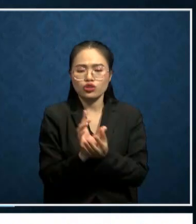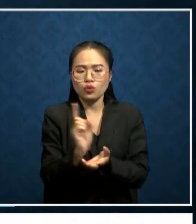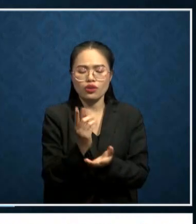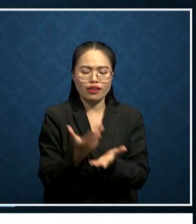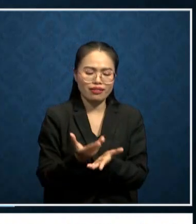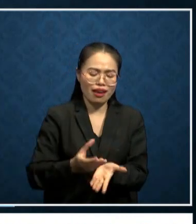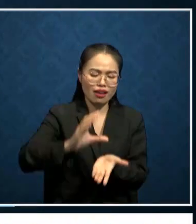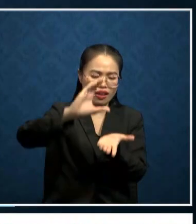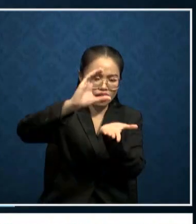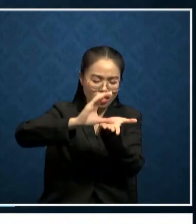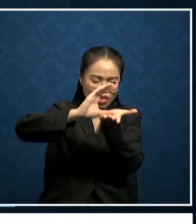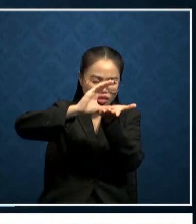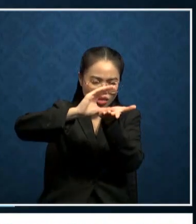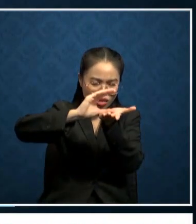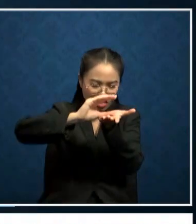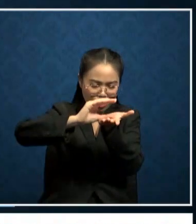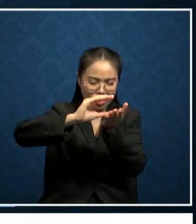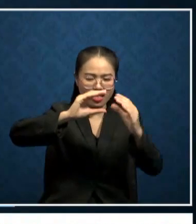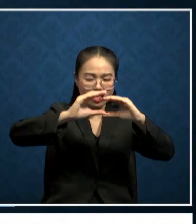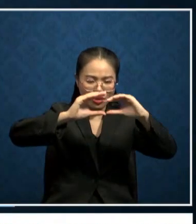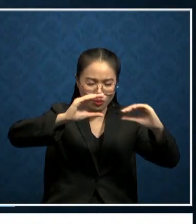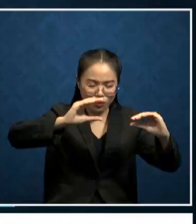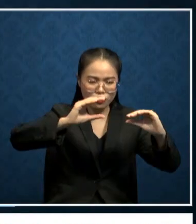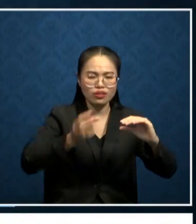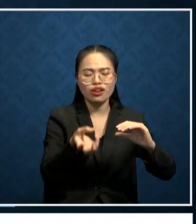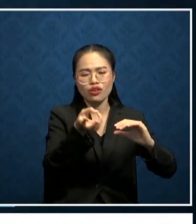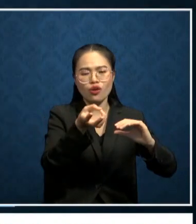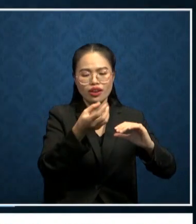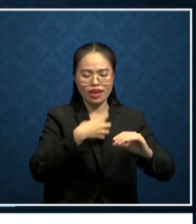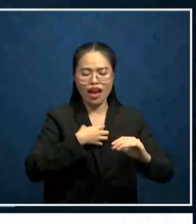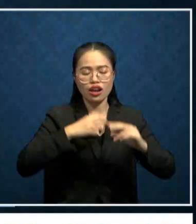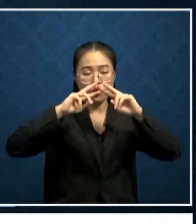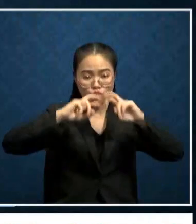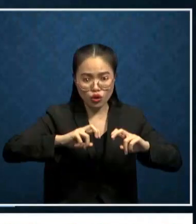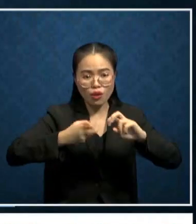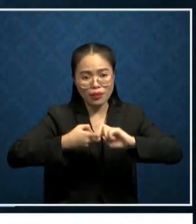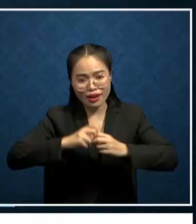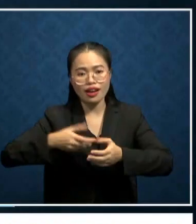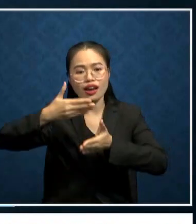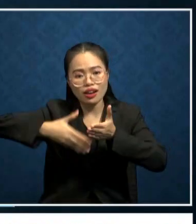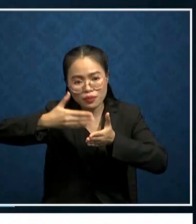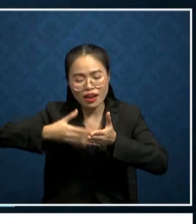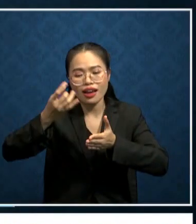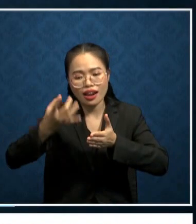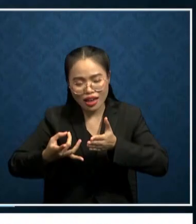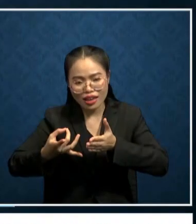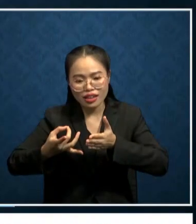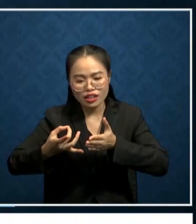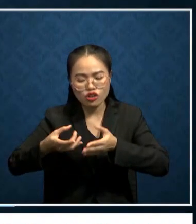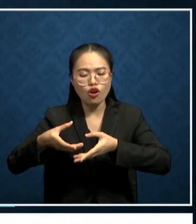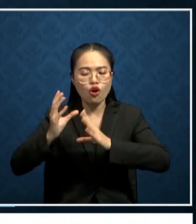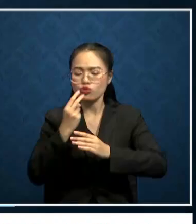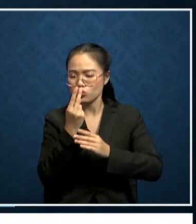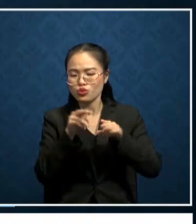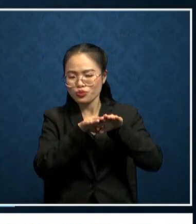เงินที่ได้รับการอนุมัติค่อยๆลดลงนะครับควรมีการวิเคราะห์ปัญหาและอุปสรรคทั้งในเรื่องของการทบทวนหลัก